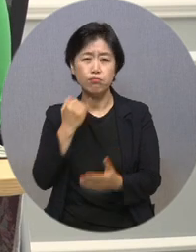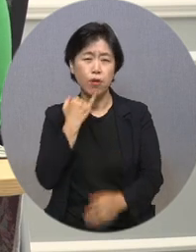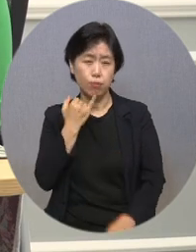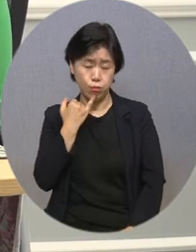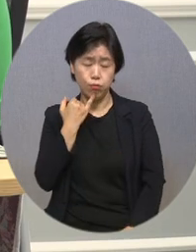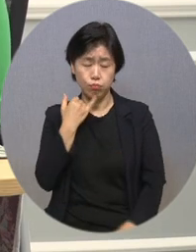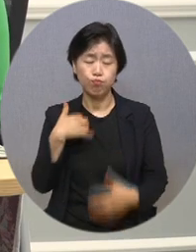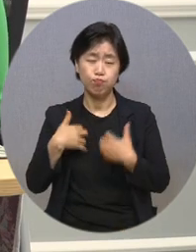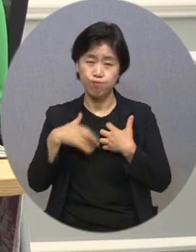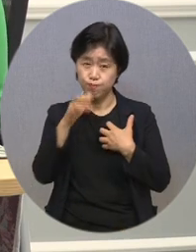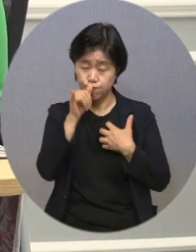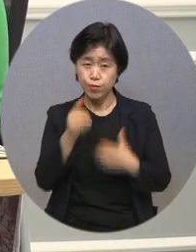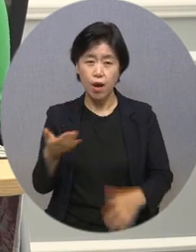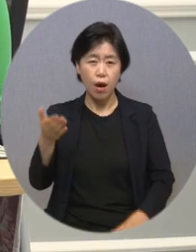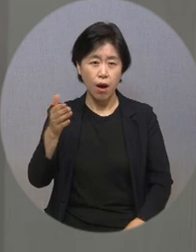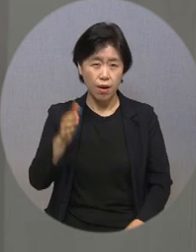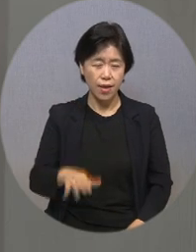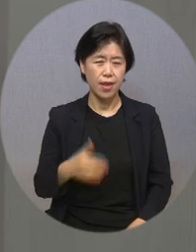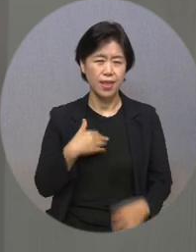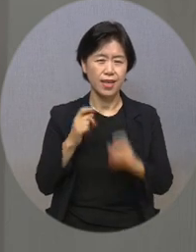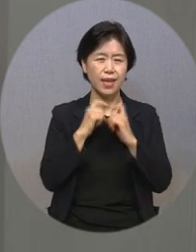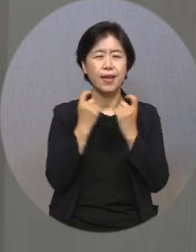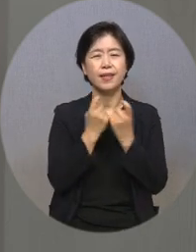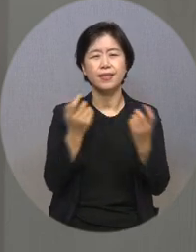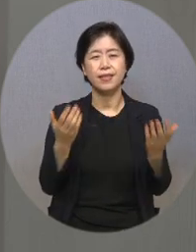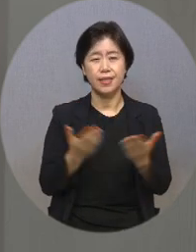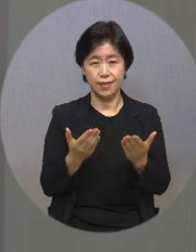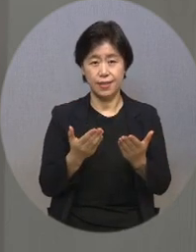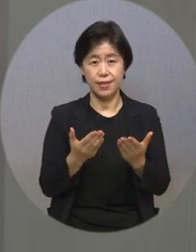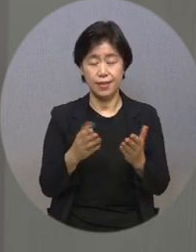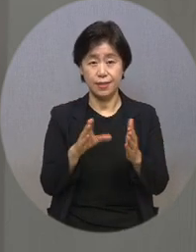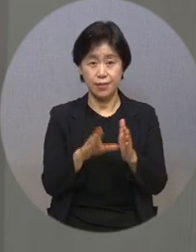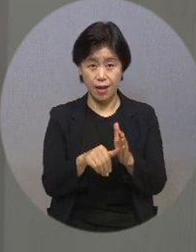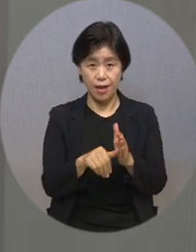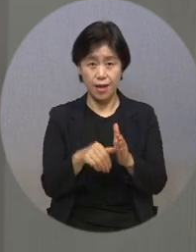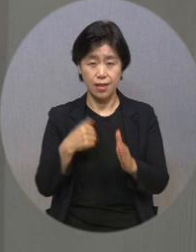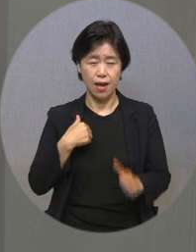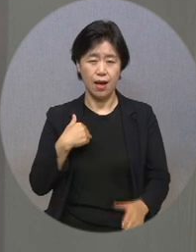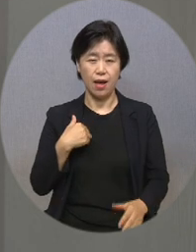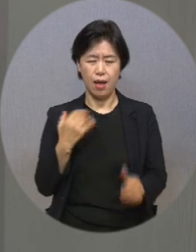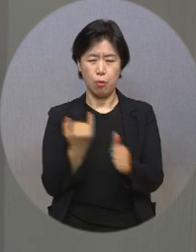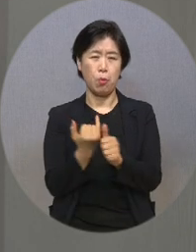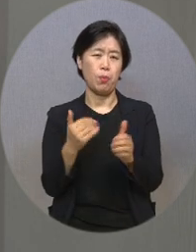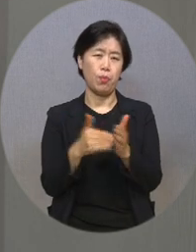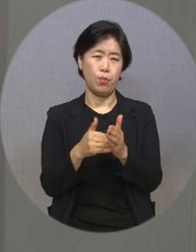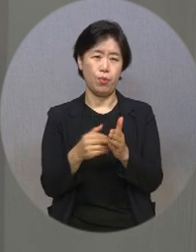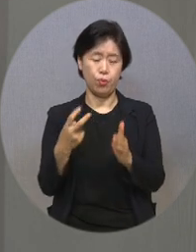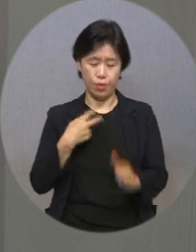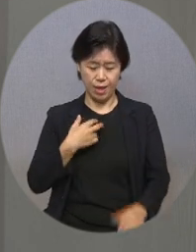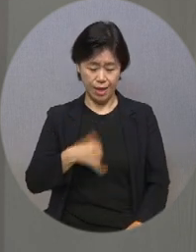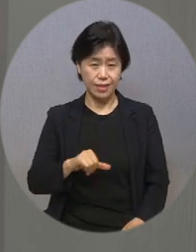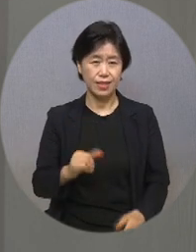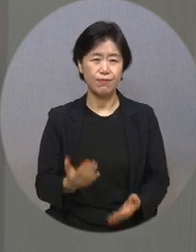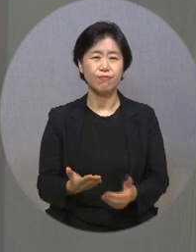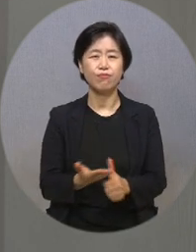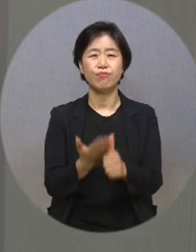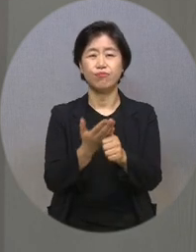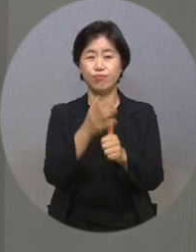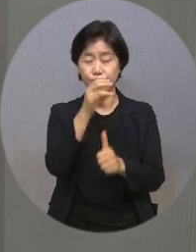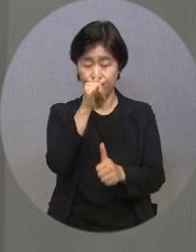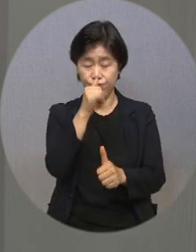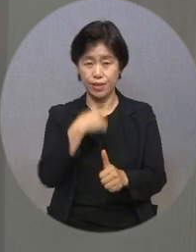항상 즐거웠으니까. 근데 이제 개인적으로 저도 이제 주부이면서 아이들을 양육하는 엄마이고